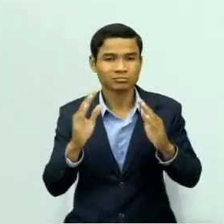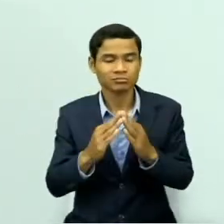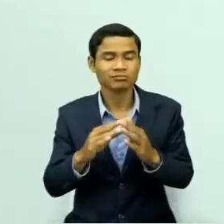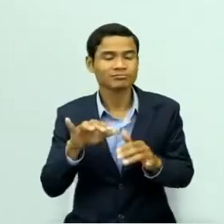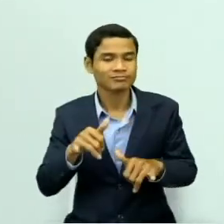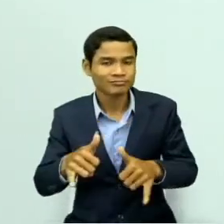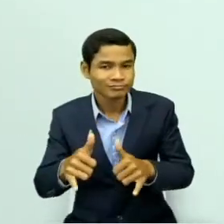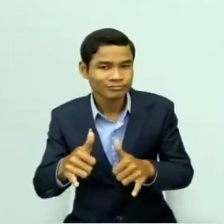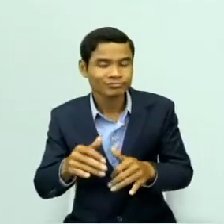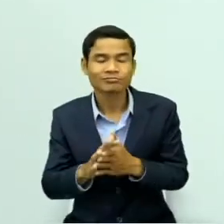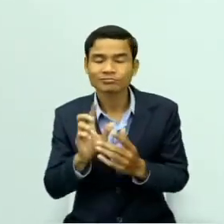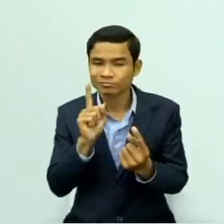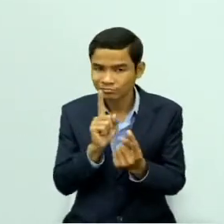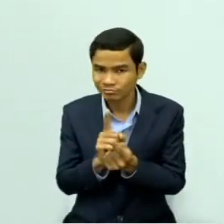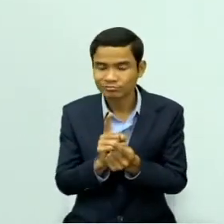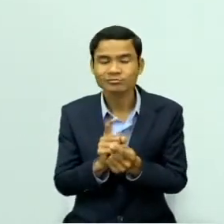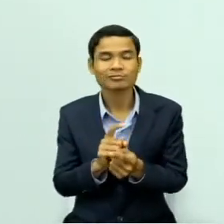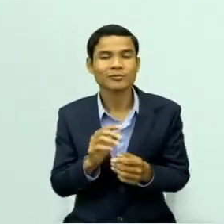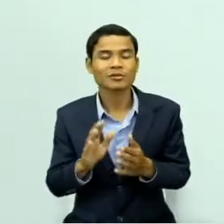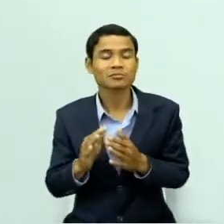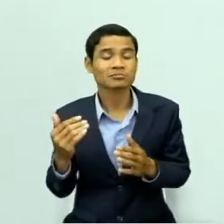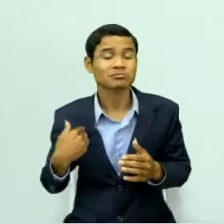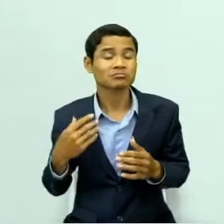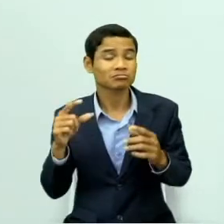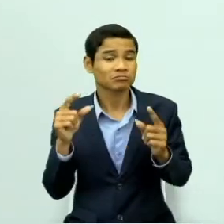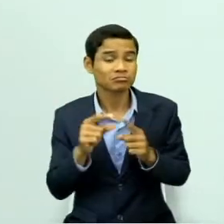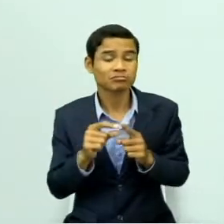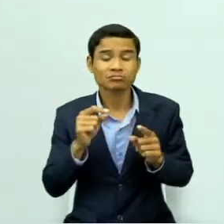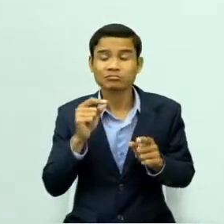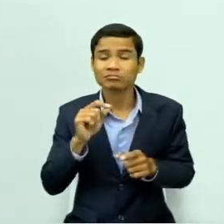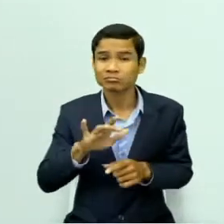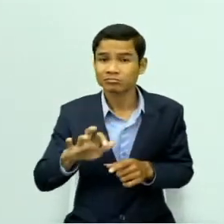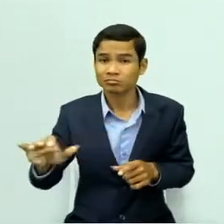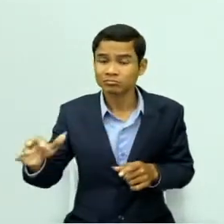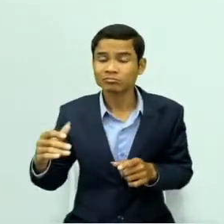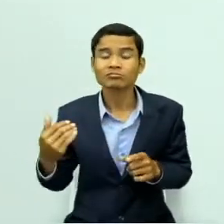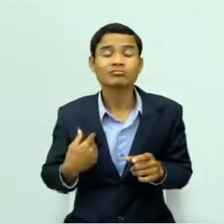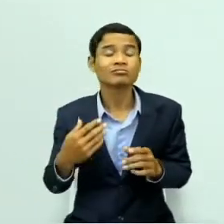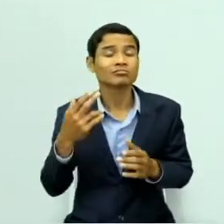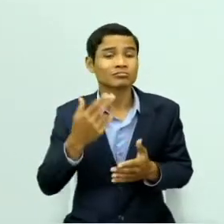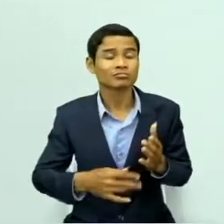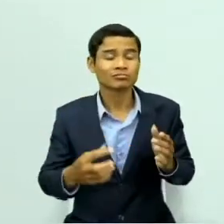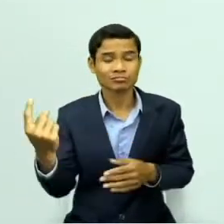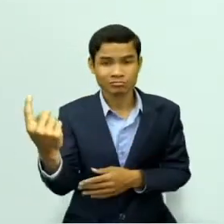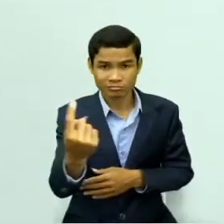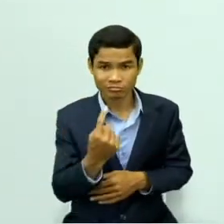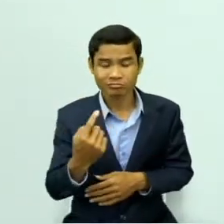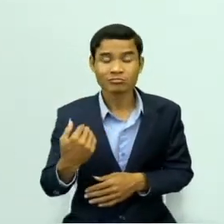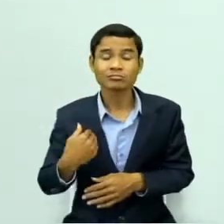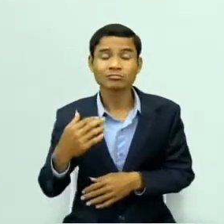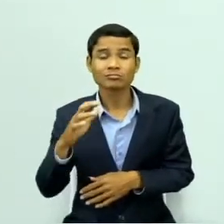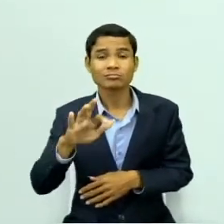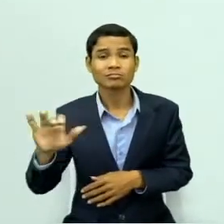nhiều. Chạy lại con cất mớ bị nhiều. Miên sâu đa mà vậy con.